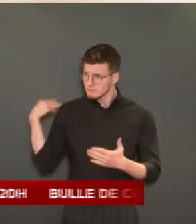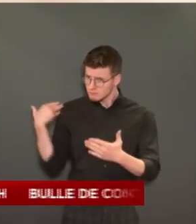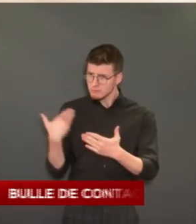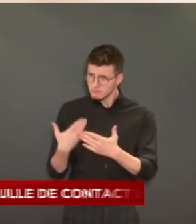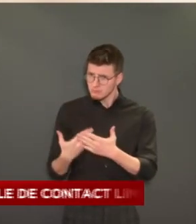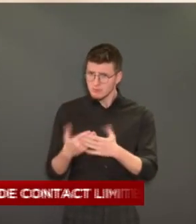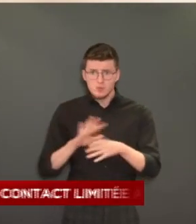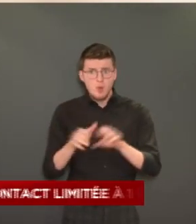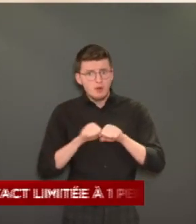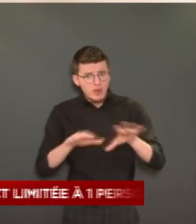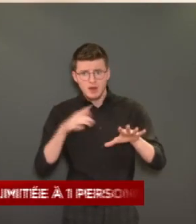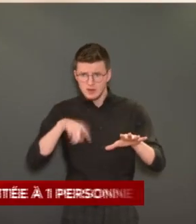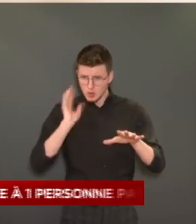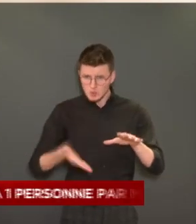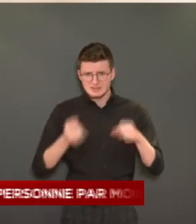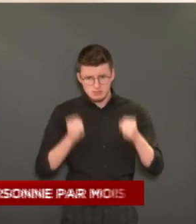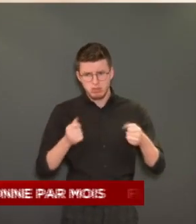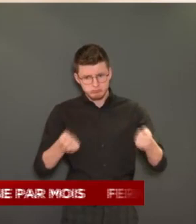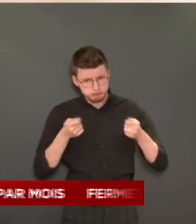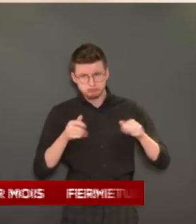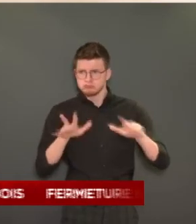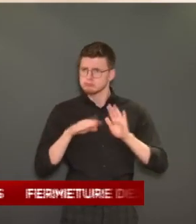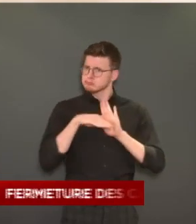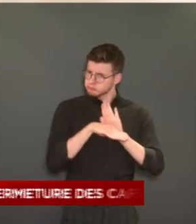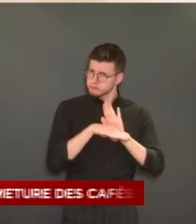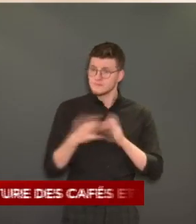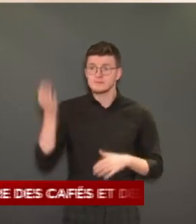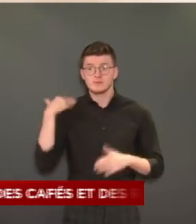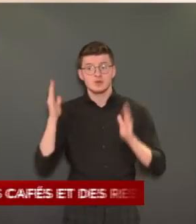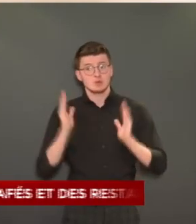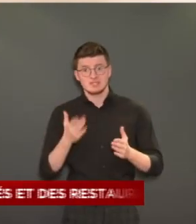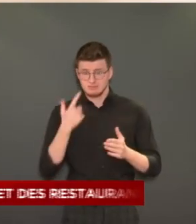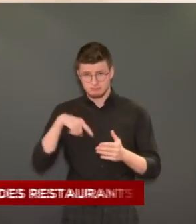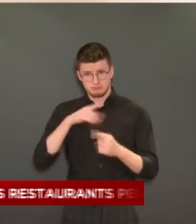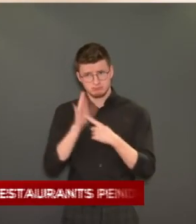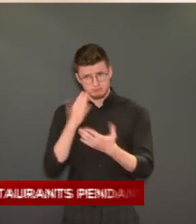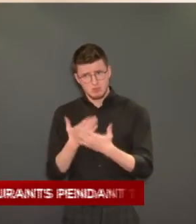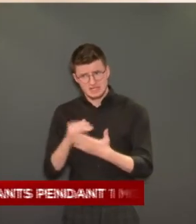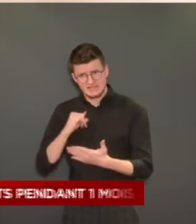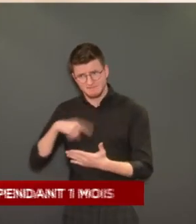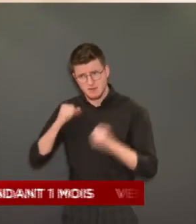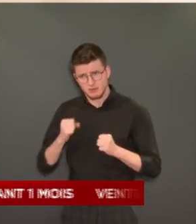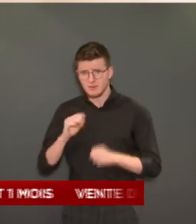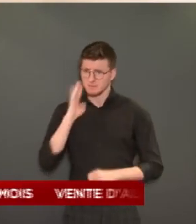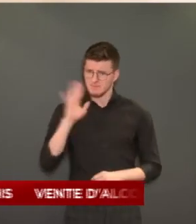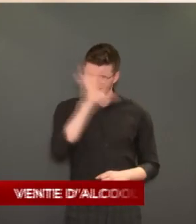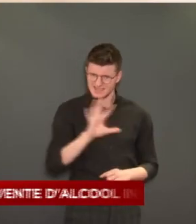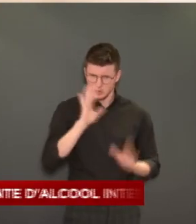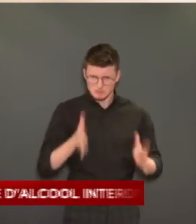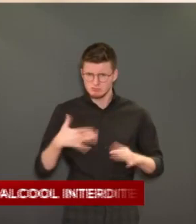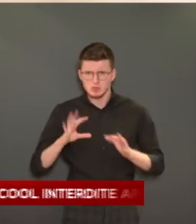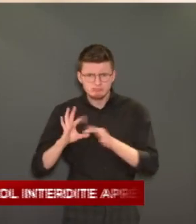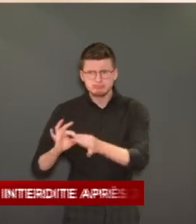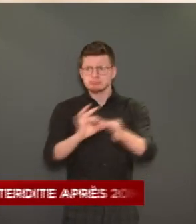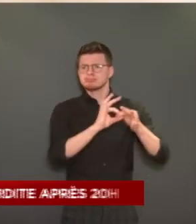avons prouvé que nous étions en mesure d'infléchir la courbe. Nous avons démontré une incroyable